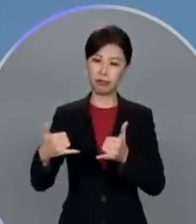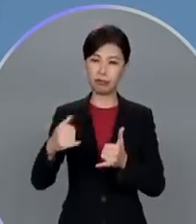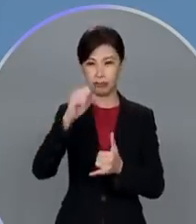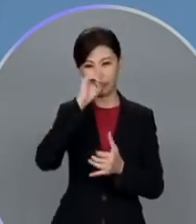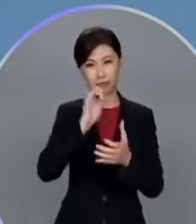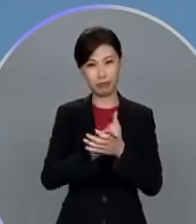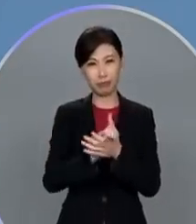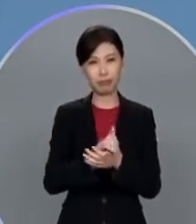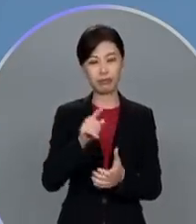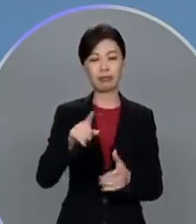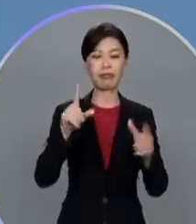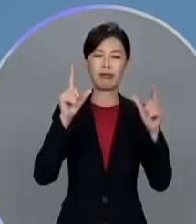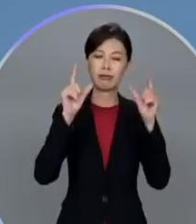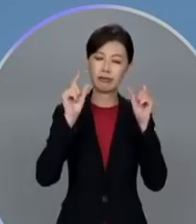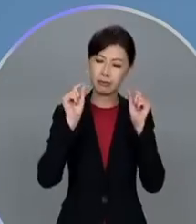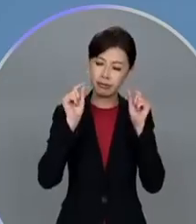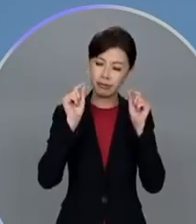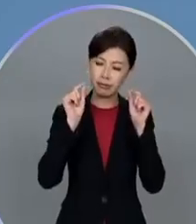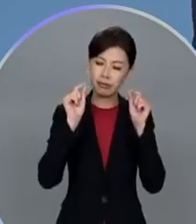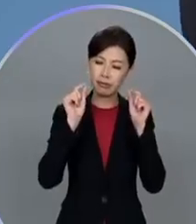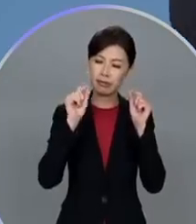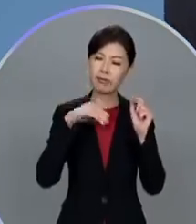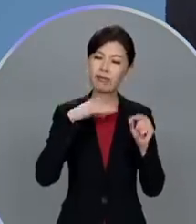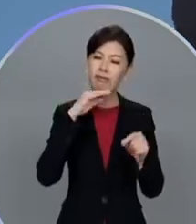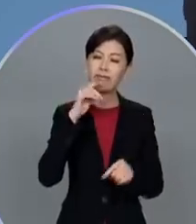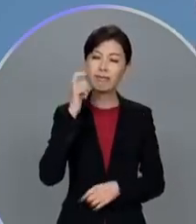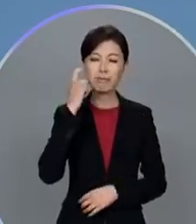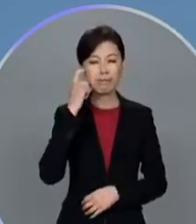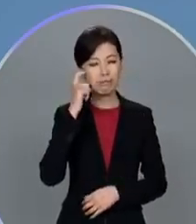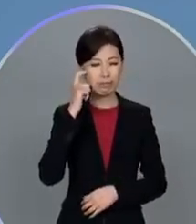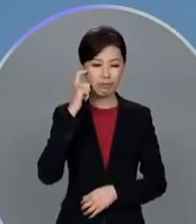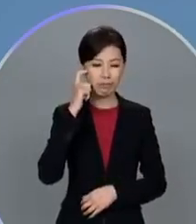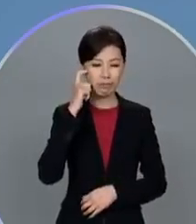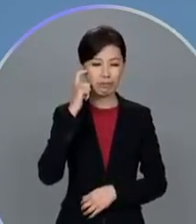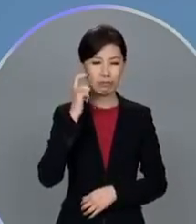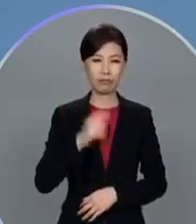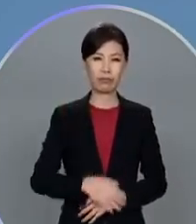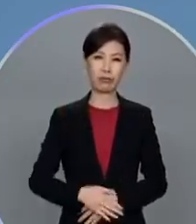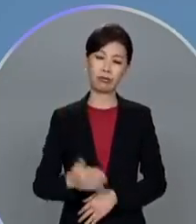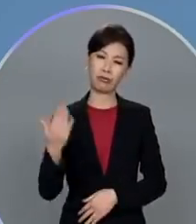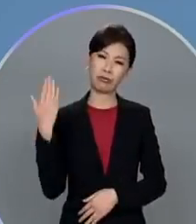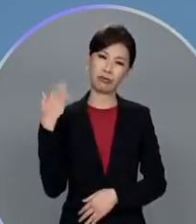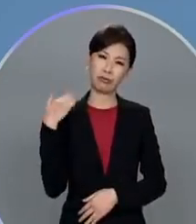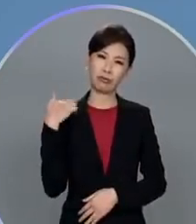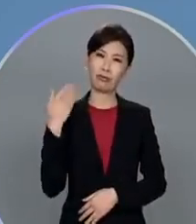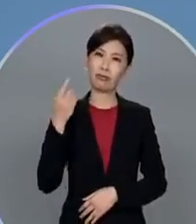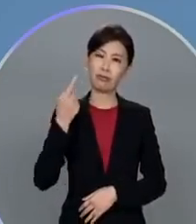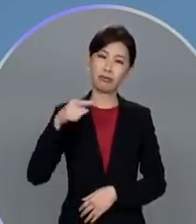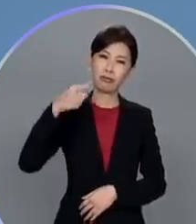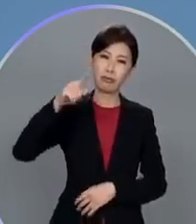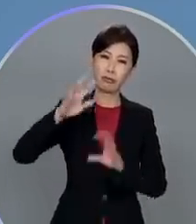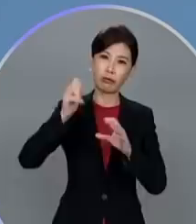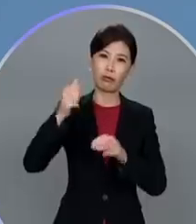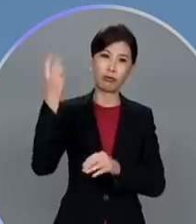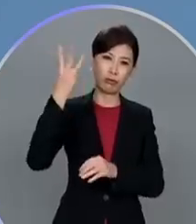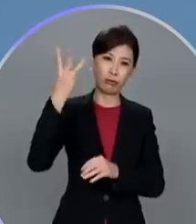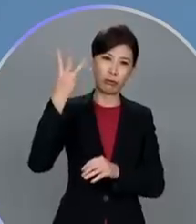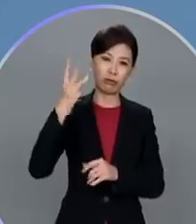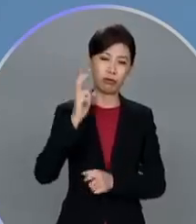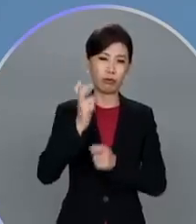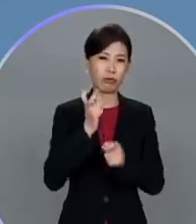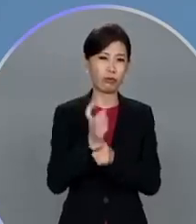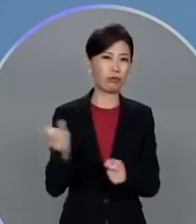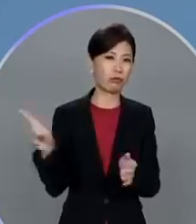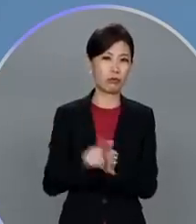能不能把眼睛闭起来一下，好好思考一下，我们过去这三任总统20年